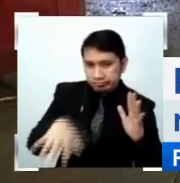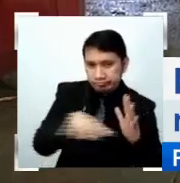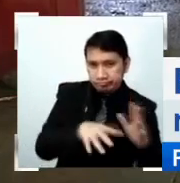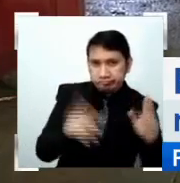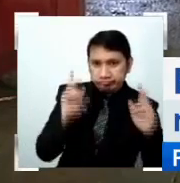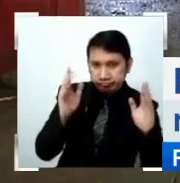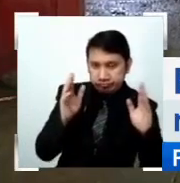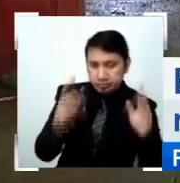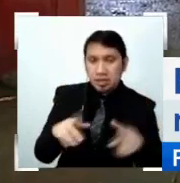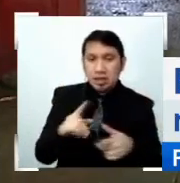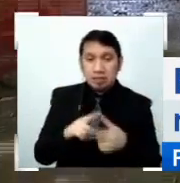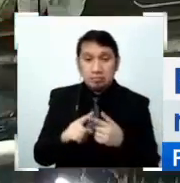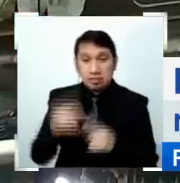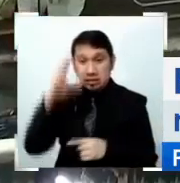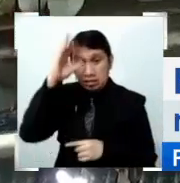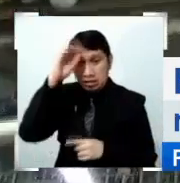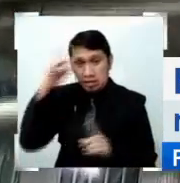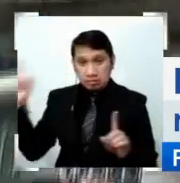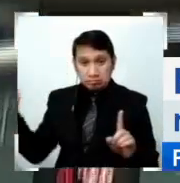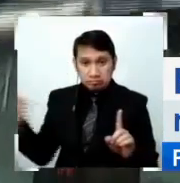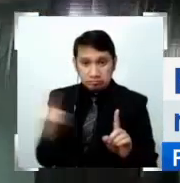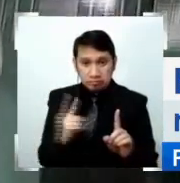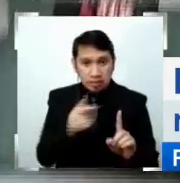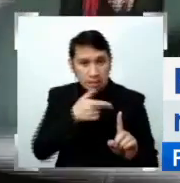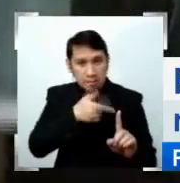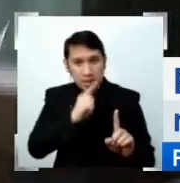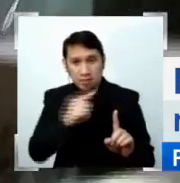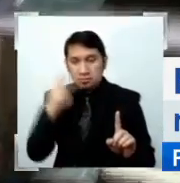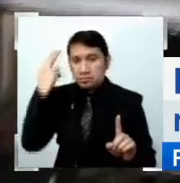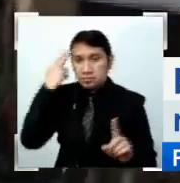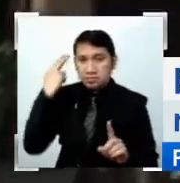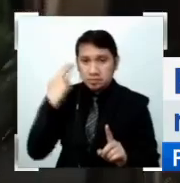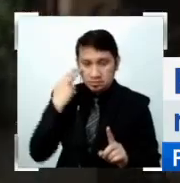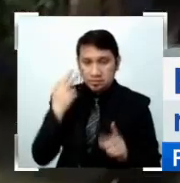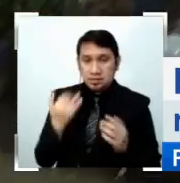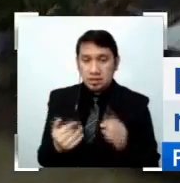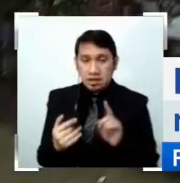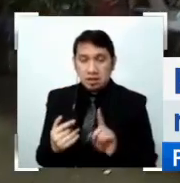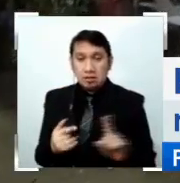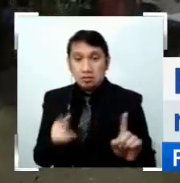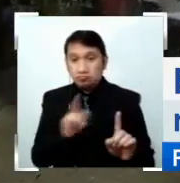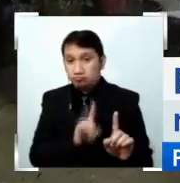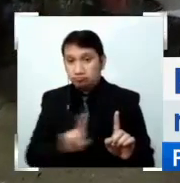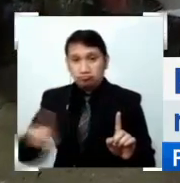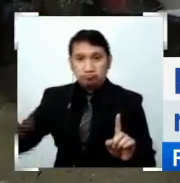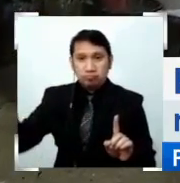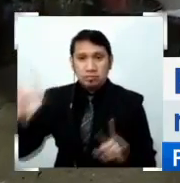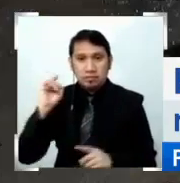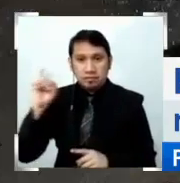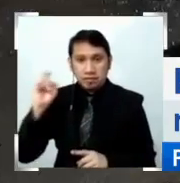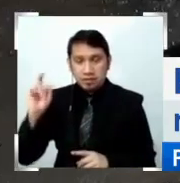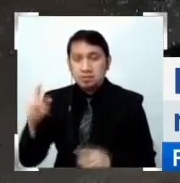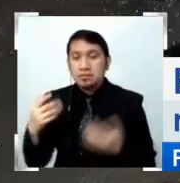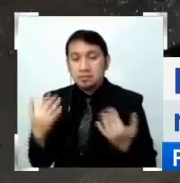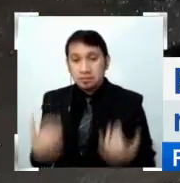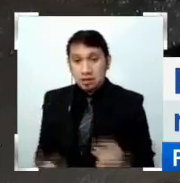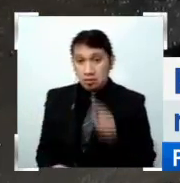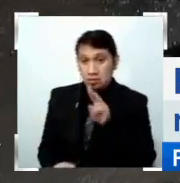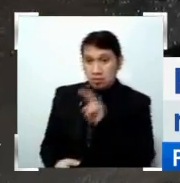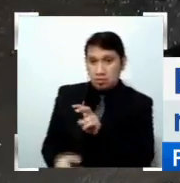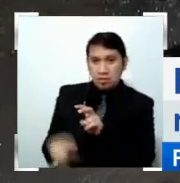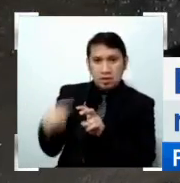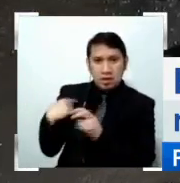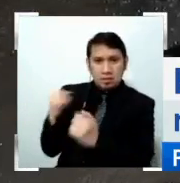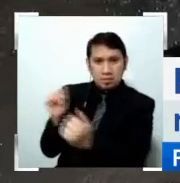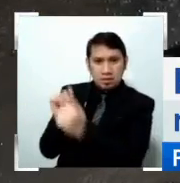lumapit na lalaki at binaril si Cruz sa ulo. Agad naglakad palayo ang gunman. Ayon sa isang saksi, may isa pang kasama ang